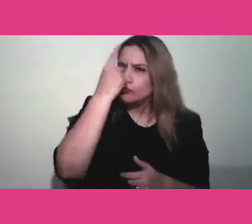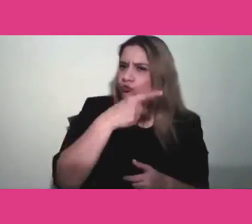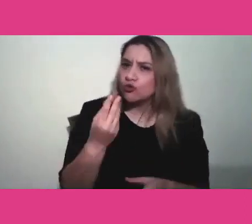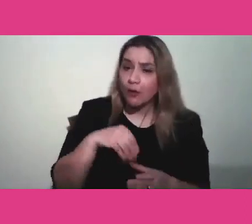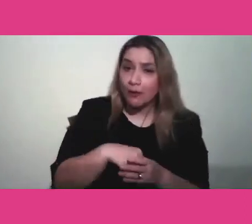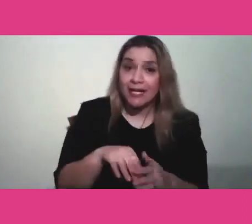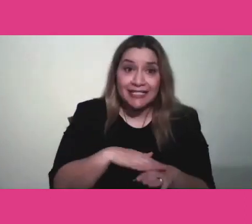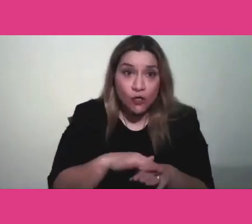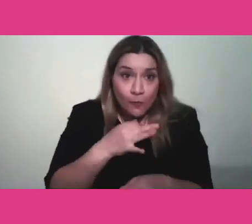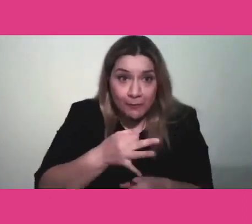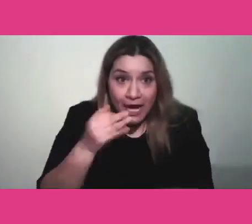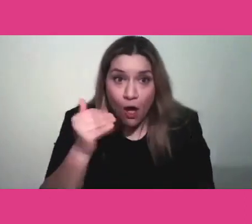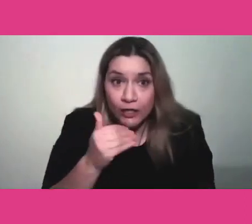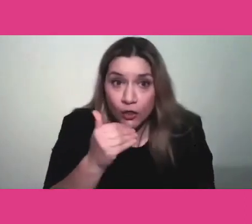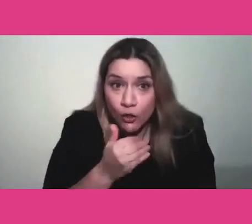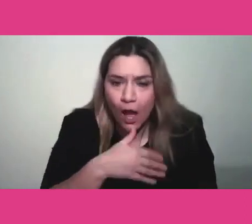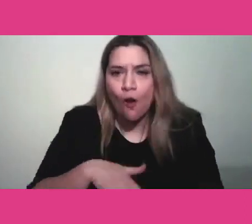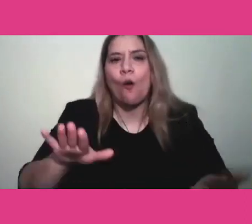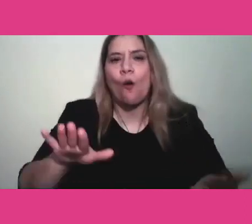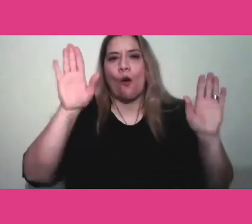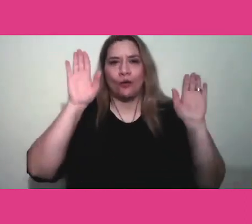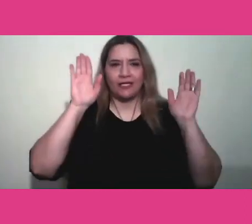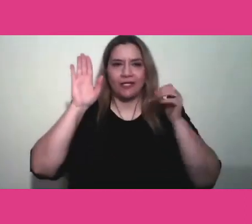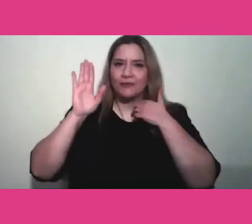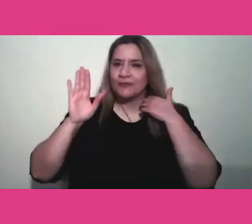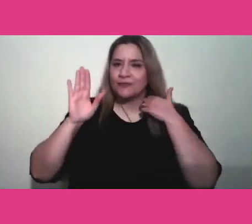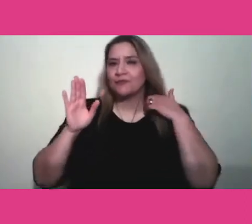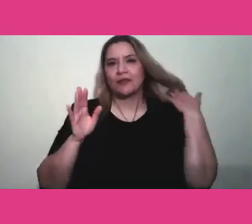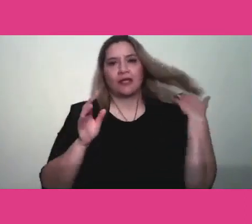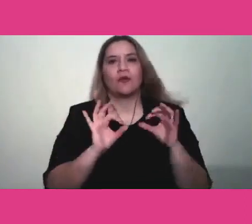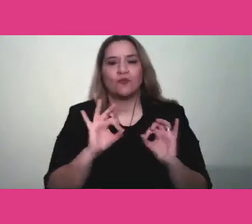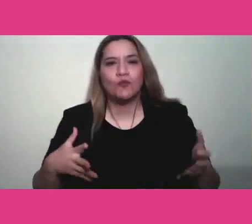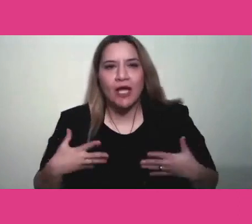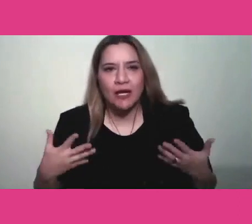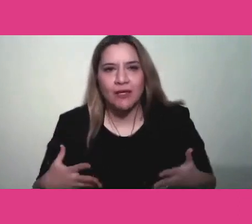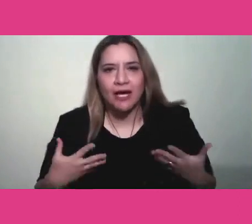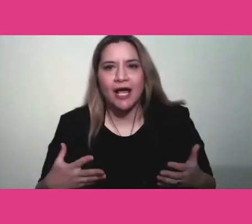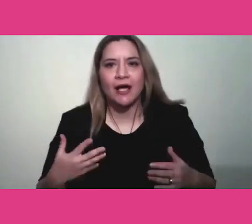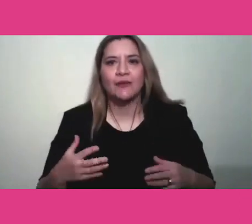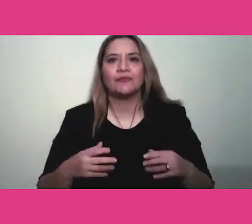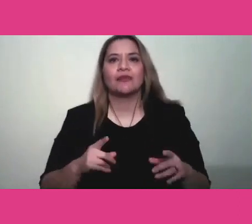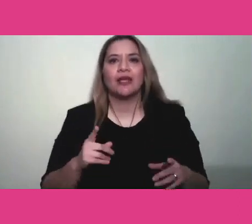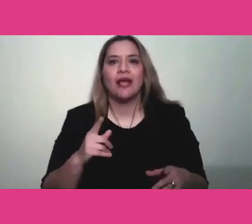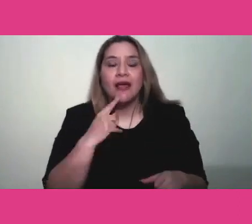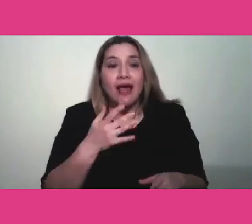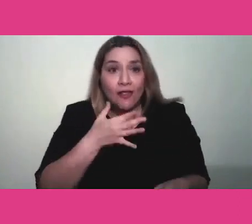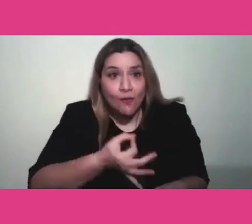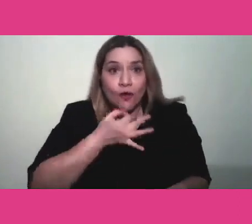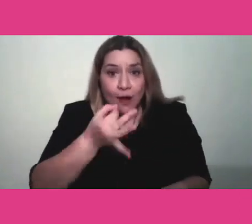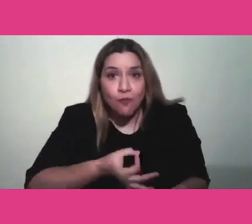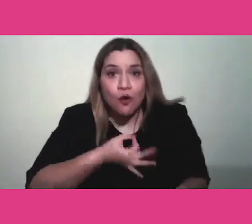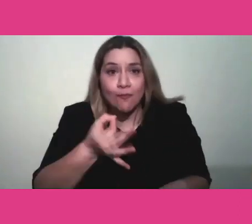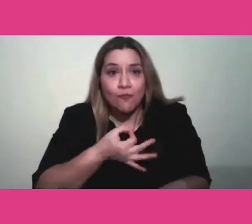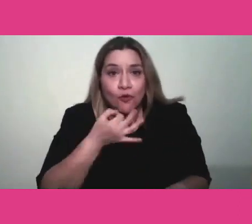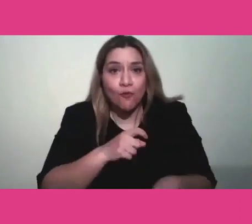γρήγορα. Όχι, εντάξει. Απλά έχω να πω γι' αυτό και είναι λίγος ο χρόνος, αλλά